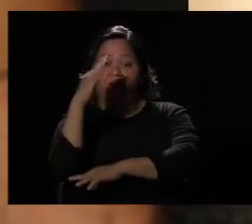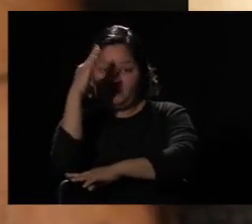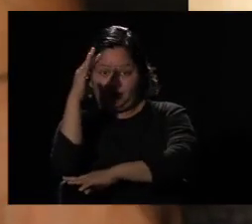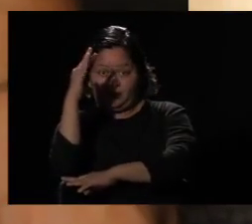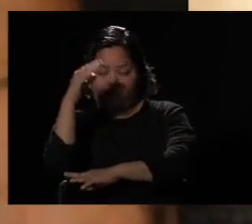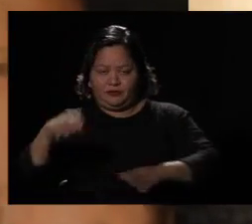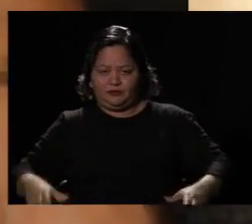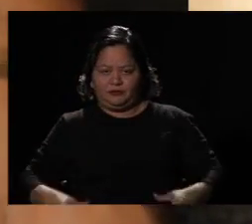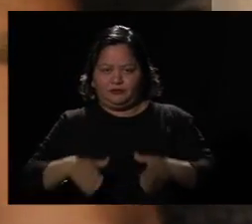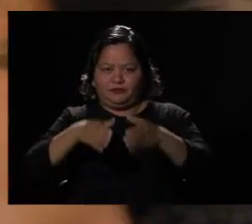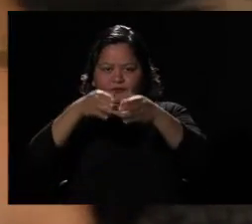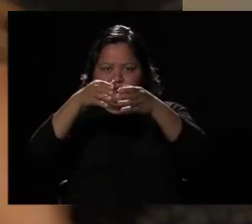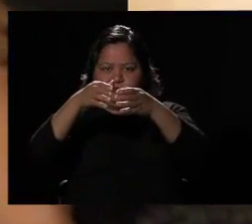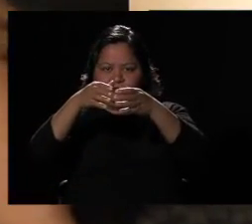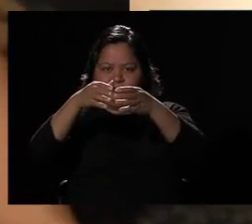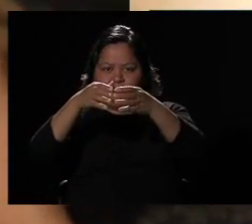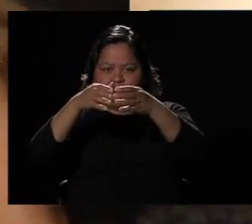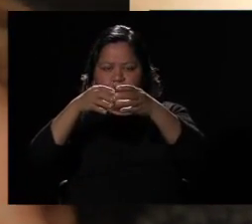gunut